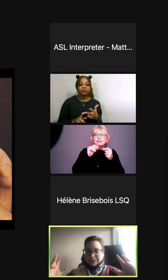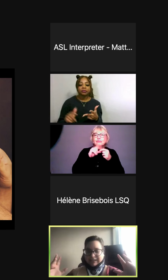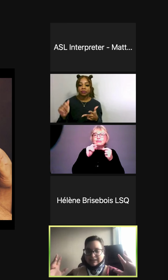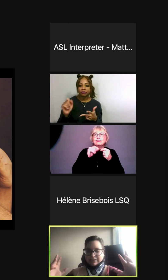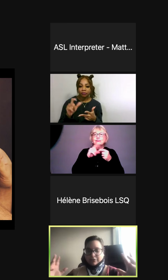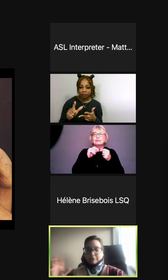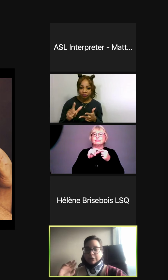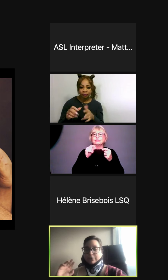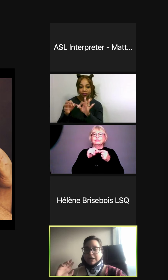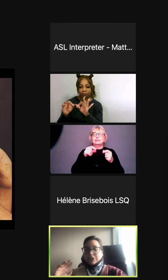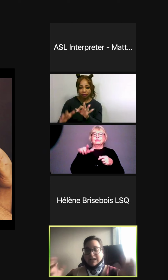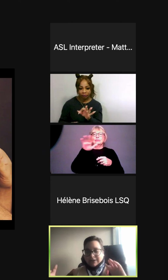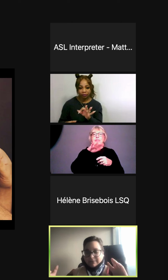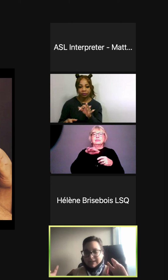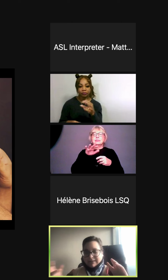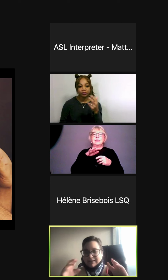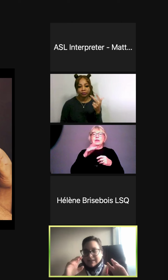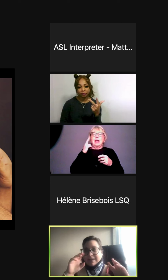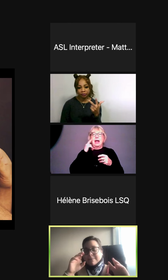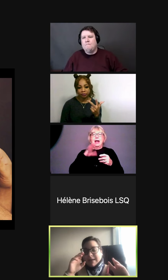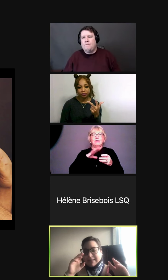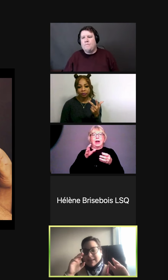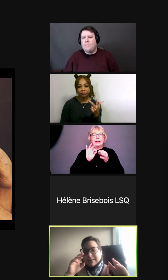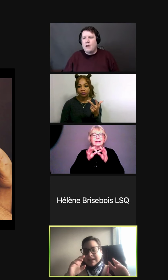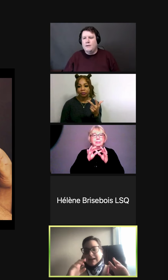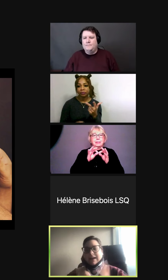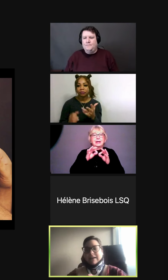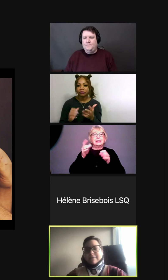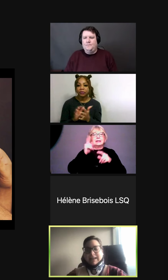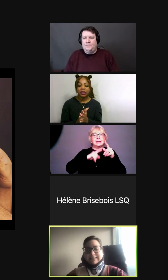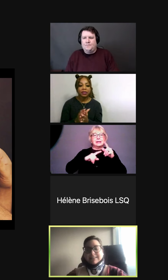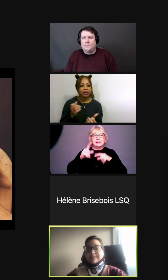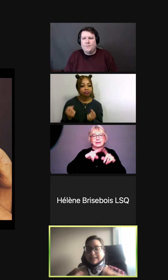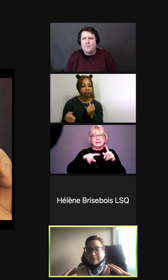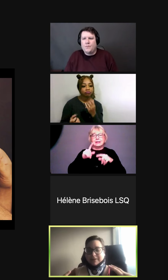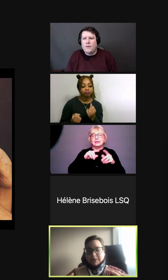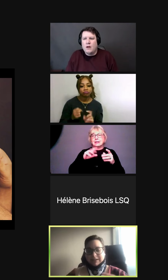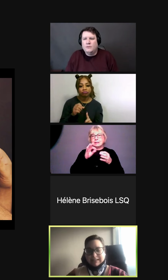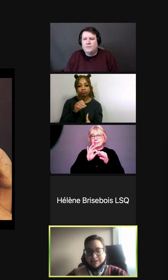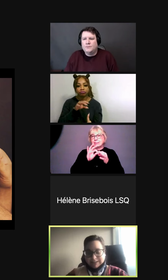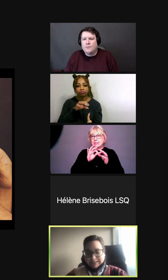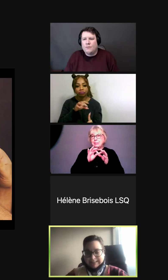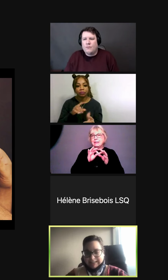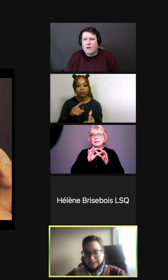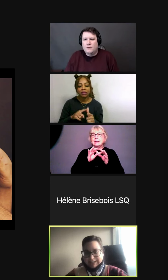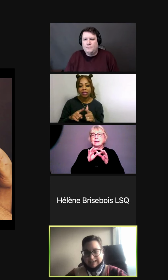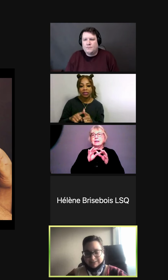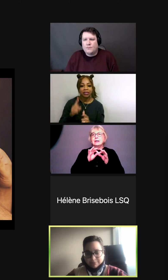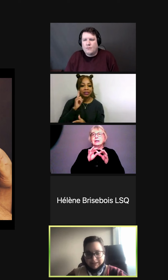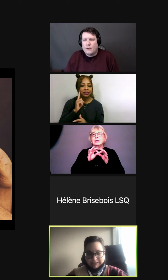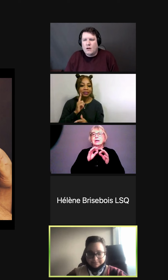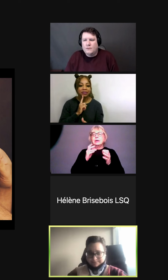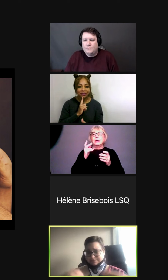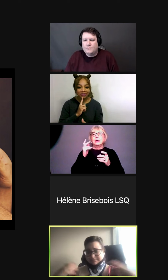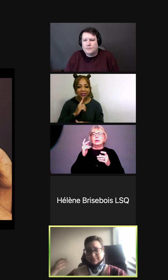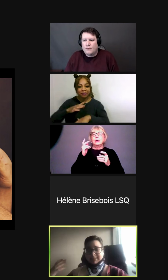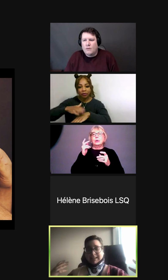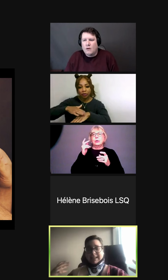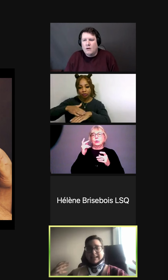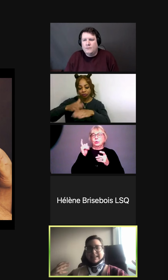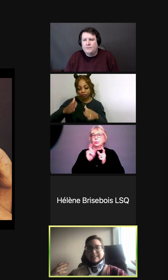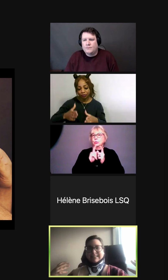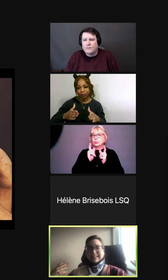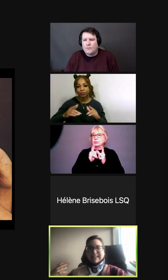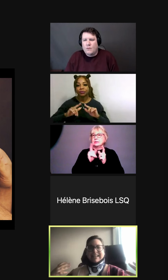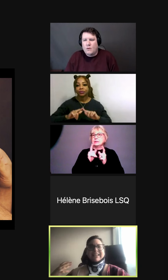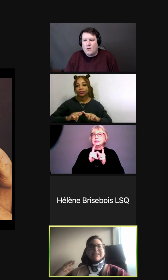et avoir des interprètes en langue des signes en utilisant et nous avons